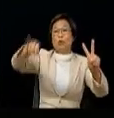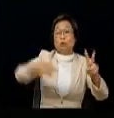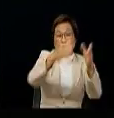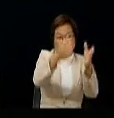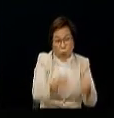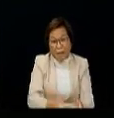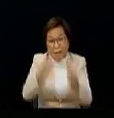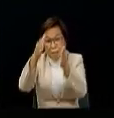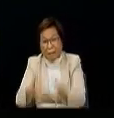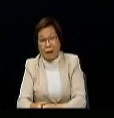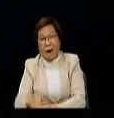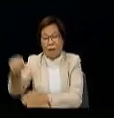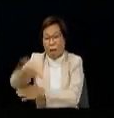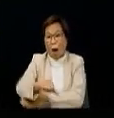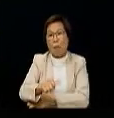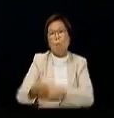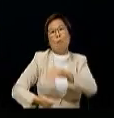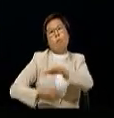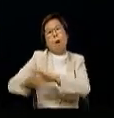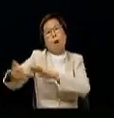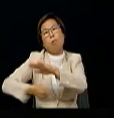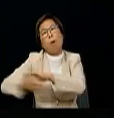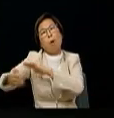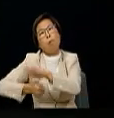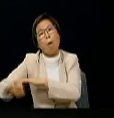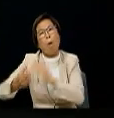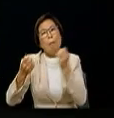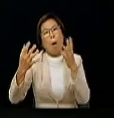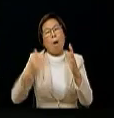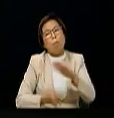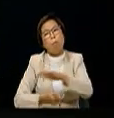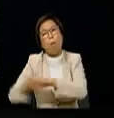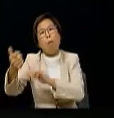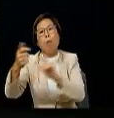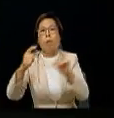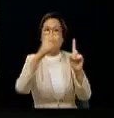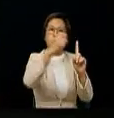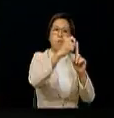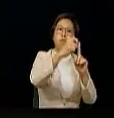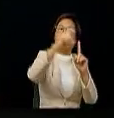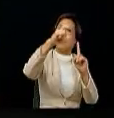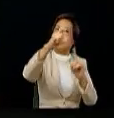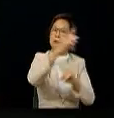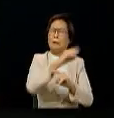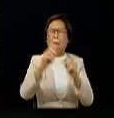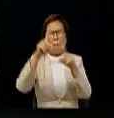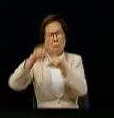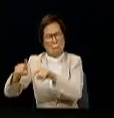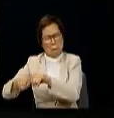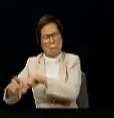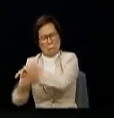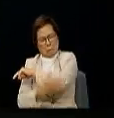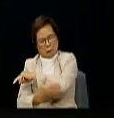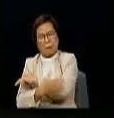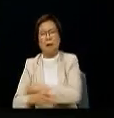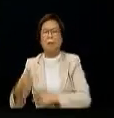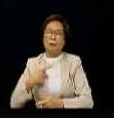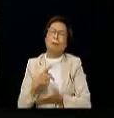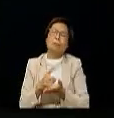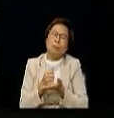itu udah jadi pelayan ramai di Pakistan dan sebagainya jadi kita menggunakan